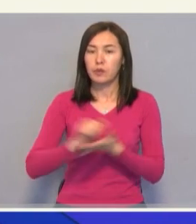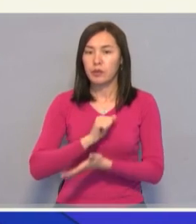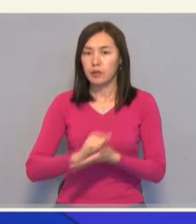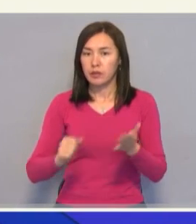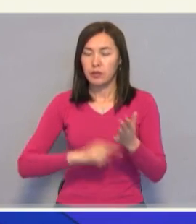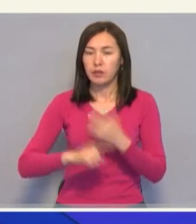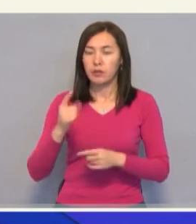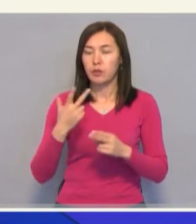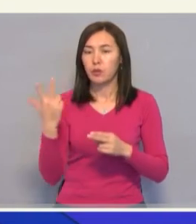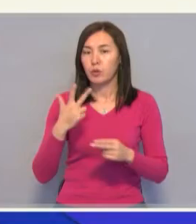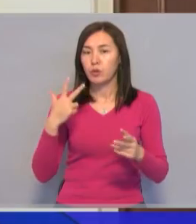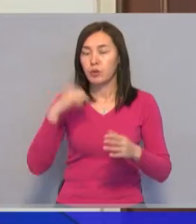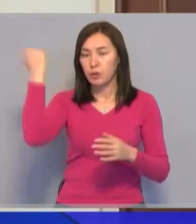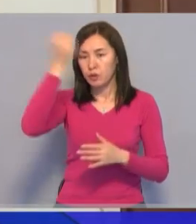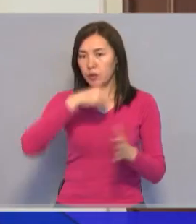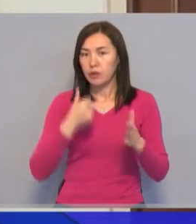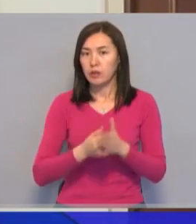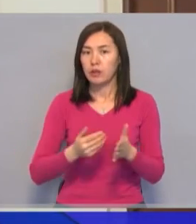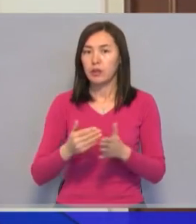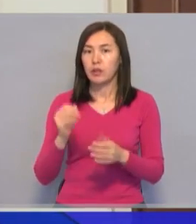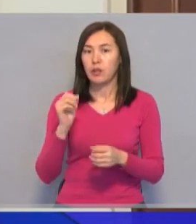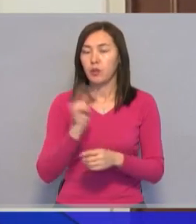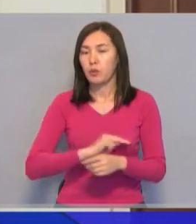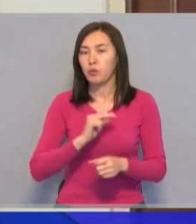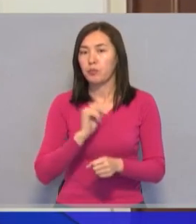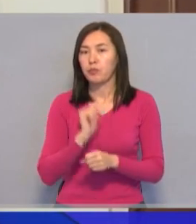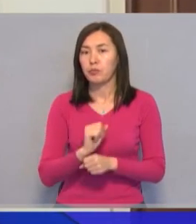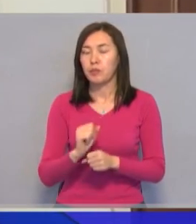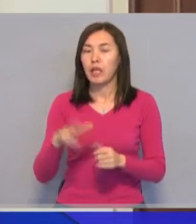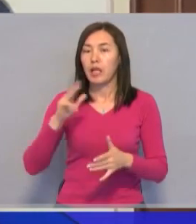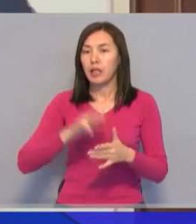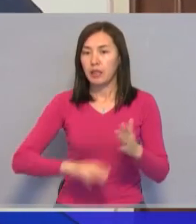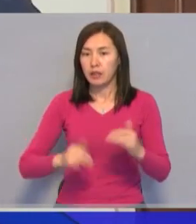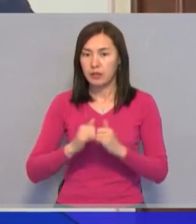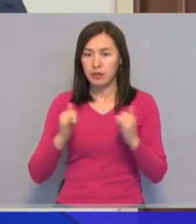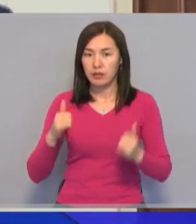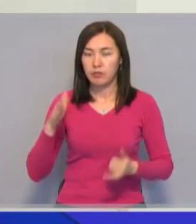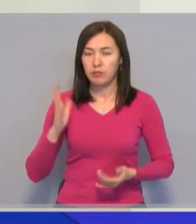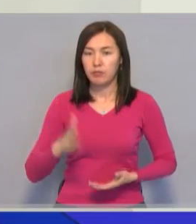лицензиядан айырылады. Үш жылға дейінгі мерзімге қызметі тоқтатылады, әрі салынатын айыппұл көлемі